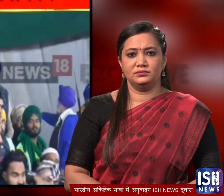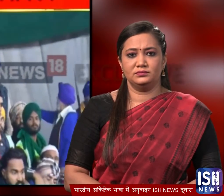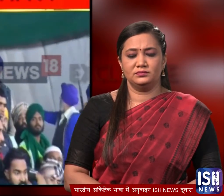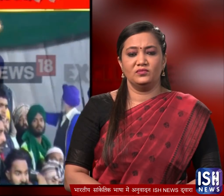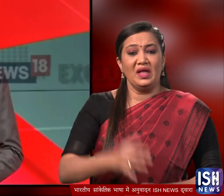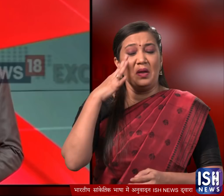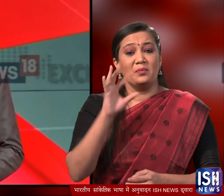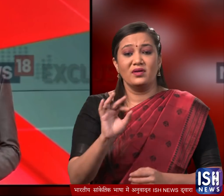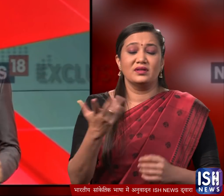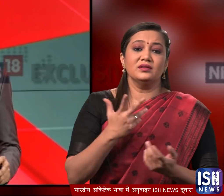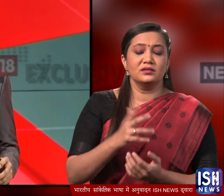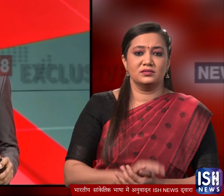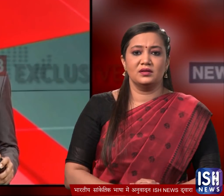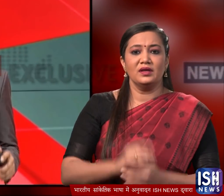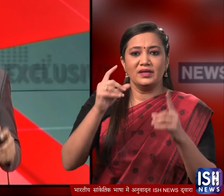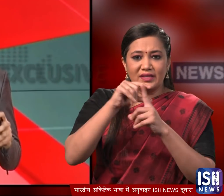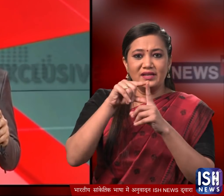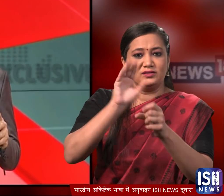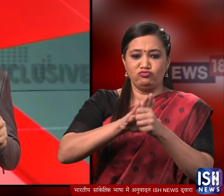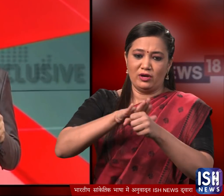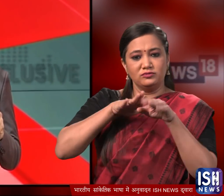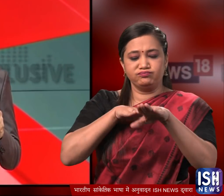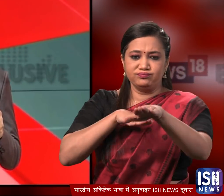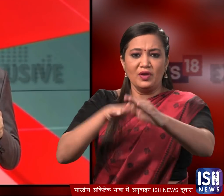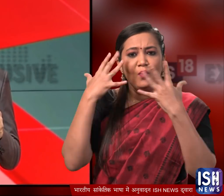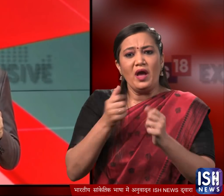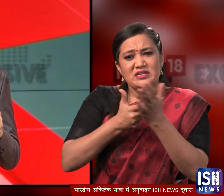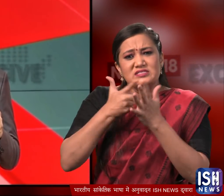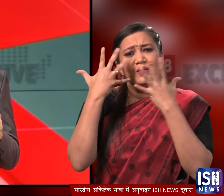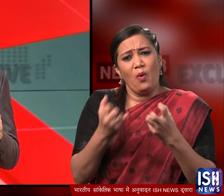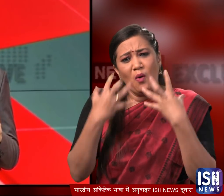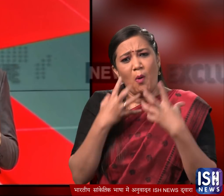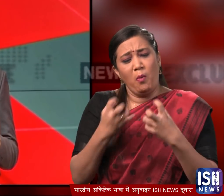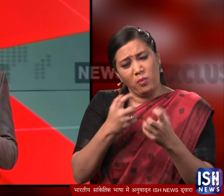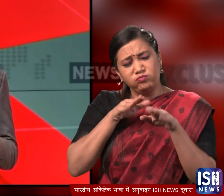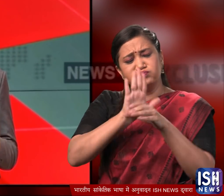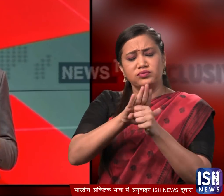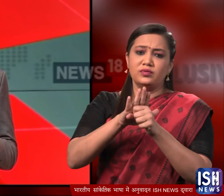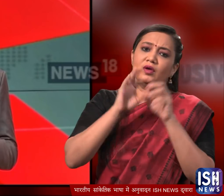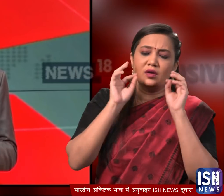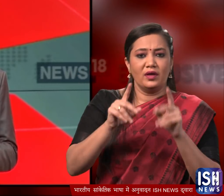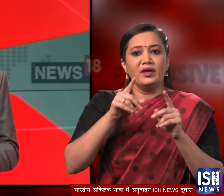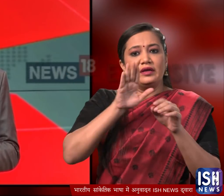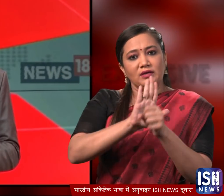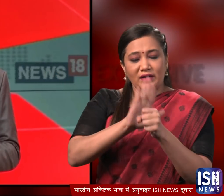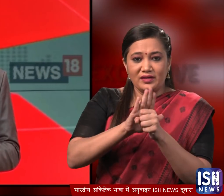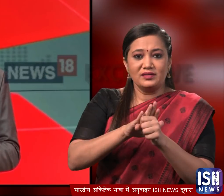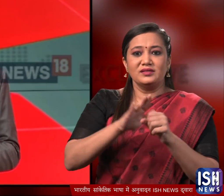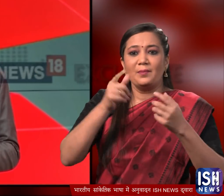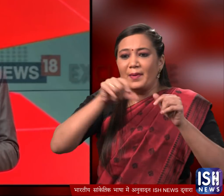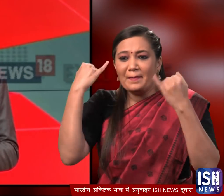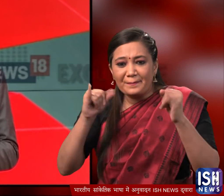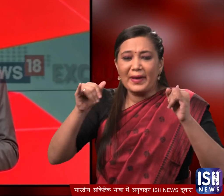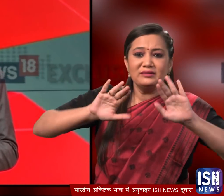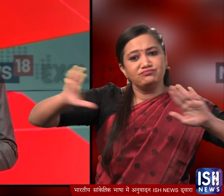है। सौभाग्य की बात यह कि दिल्ली में ट्रैक्टर रैली निकालने की जिद किसान संगठनों की थी, इसलिए हुड़दंगियों को